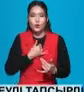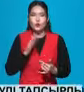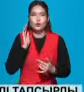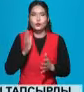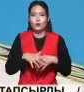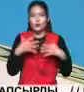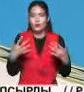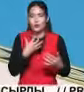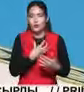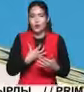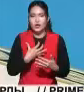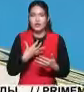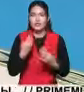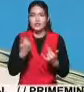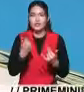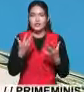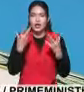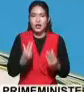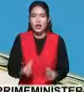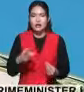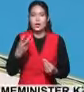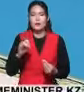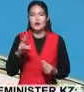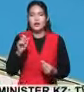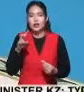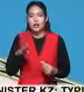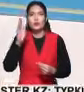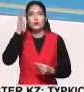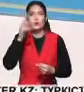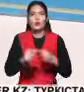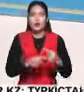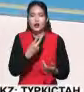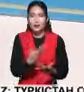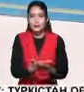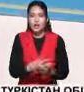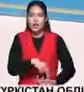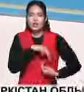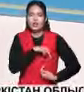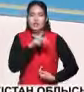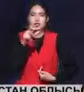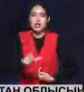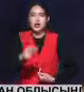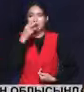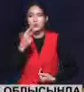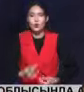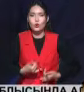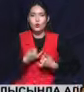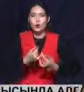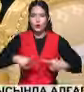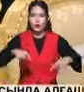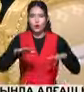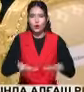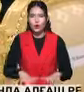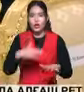болады. Оны сақтап байыта түсу ортақ парыз. Қызметкерлерге парасат, құрмет ордендері, ерен еңбек